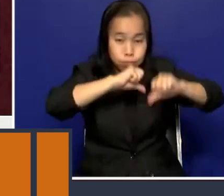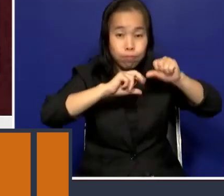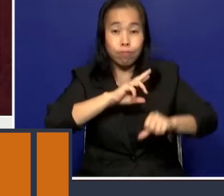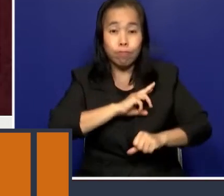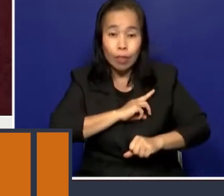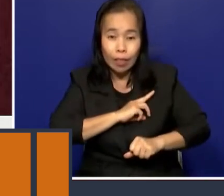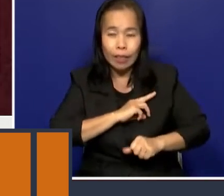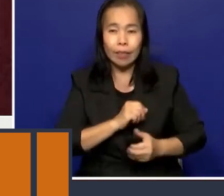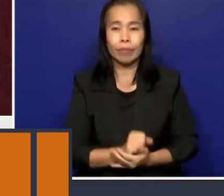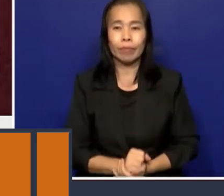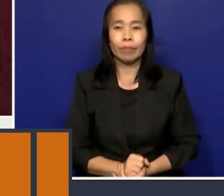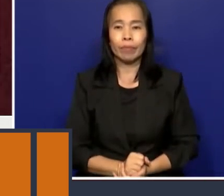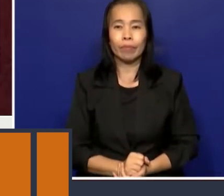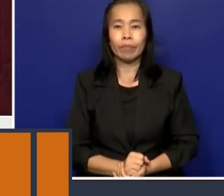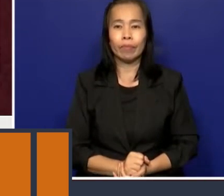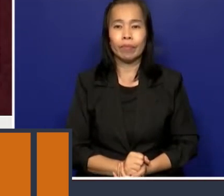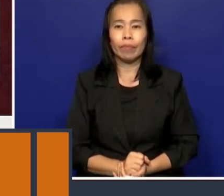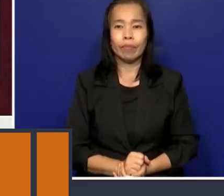ีนรวมรบรู้ด้วย